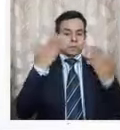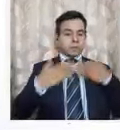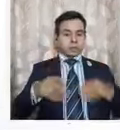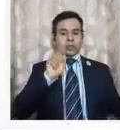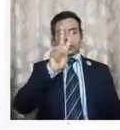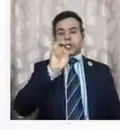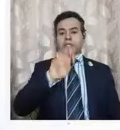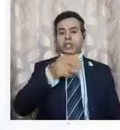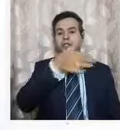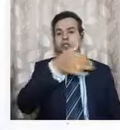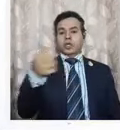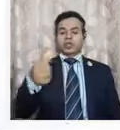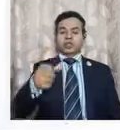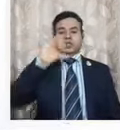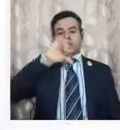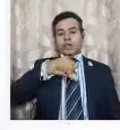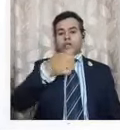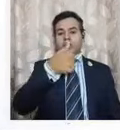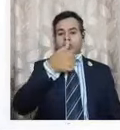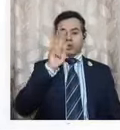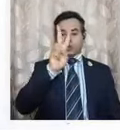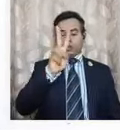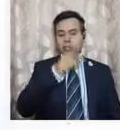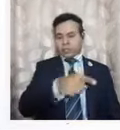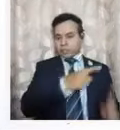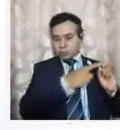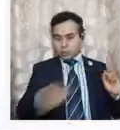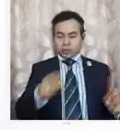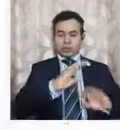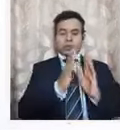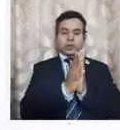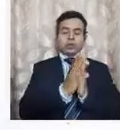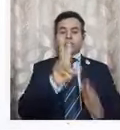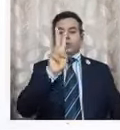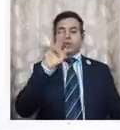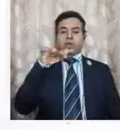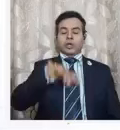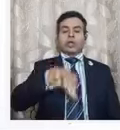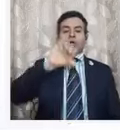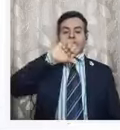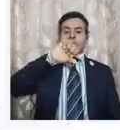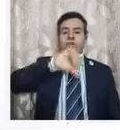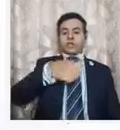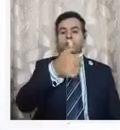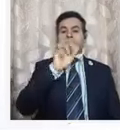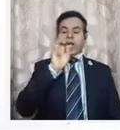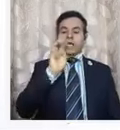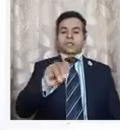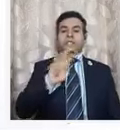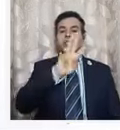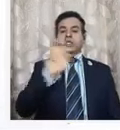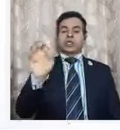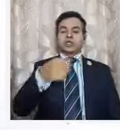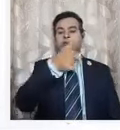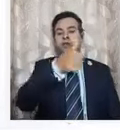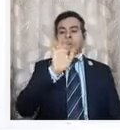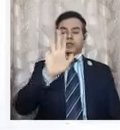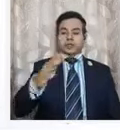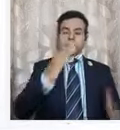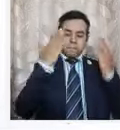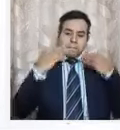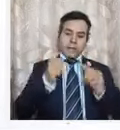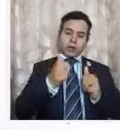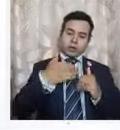3,61,224 জন। গত 24 ঘন্টায় কোয়ারেন্টাইন থেকে মুক্ত হয়েছেন 2,692 জন এবং এ পর্যন্ত কোয়ারেন্টাইন থেকে